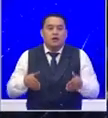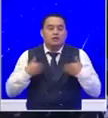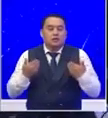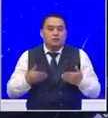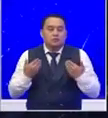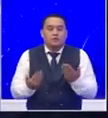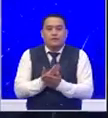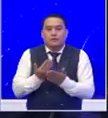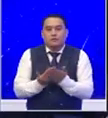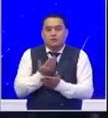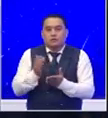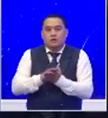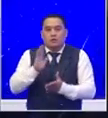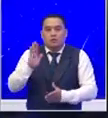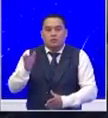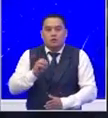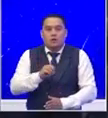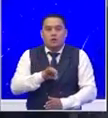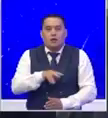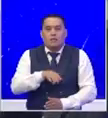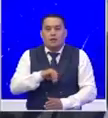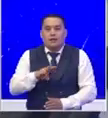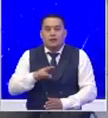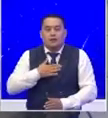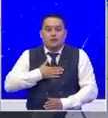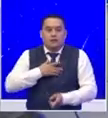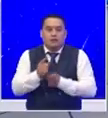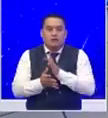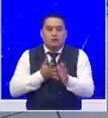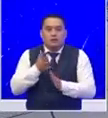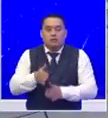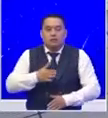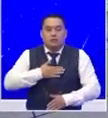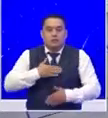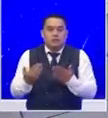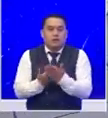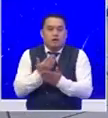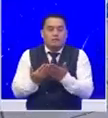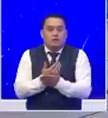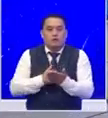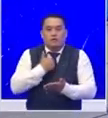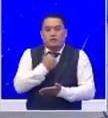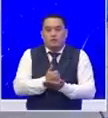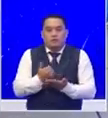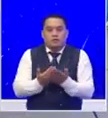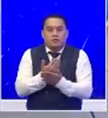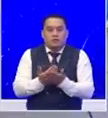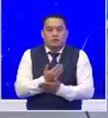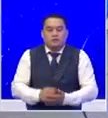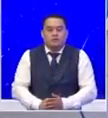Здравствуйте! Время новостей на телеканале ЖТСУ. В студии Елеман Раймбеков, и сурдоперевод обеспечивает Марат Жумабеков. Смотрите сегодня.